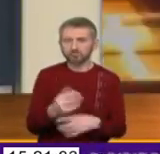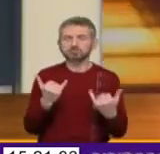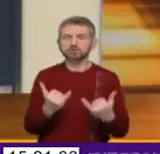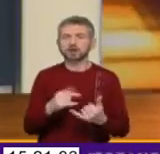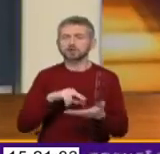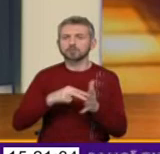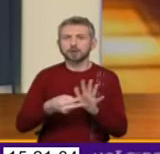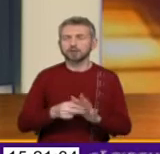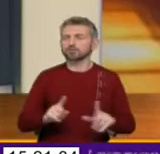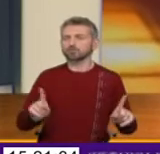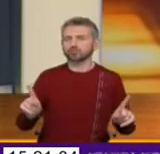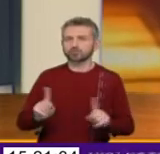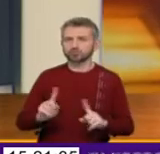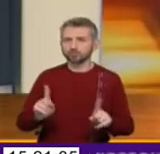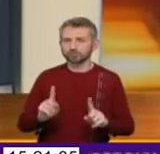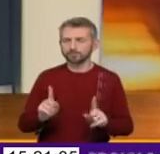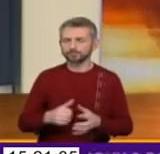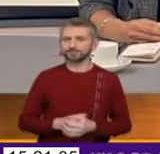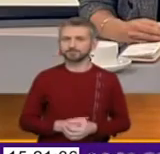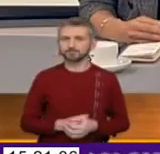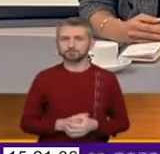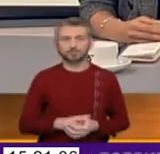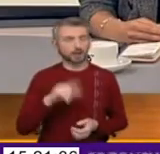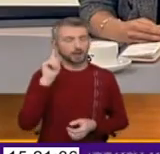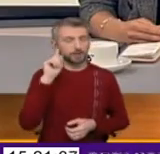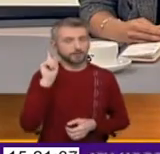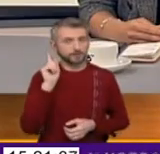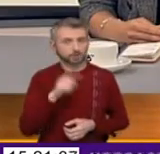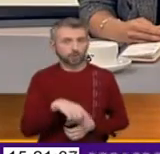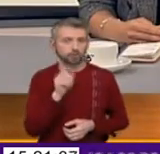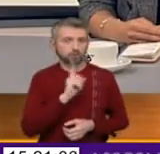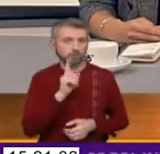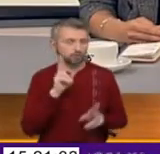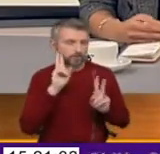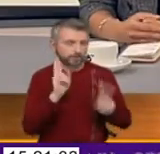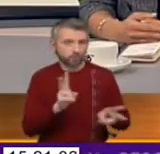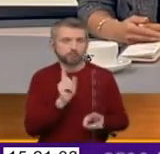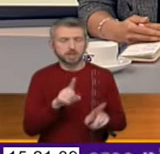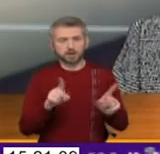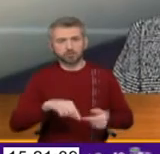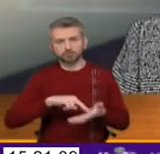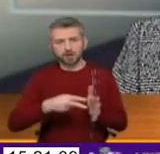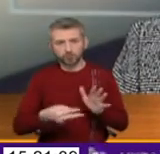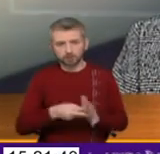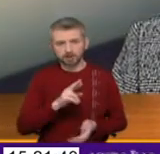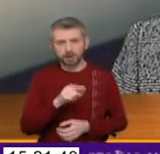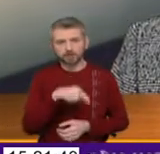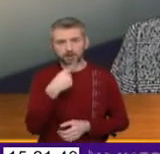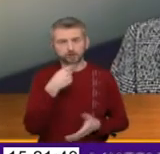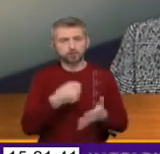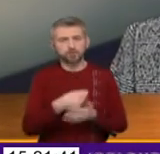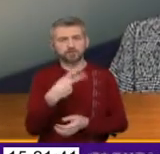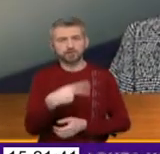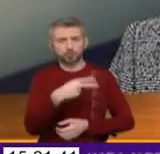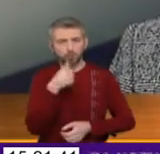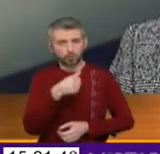за планами відомо? Ну, відомо, поки що невідомо, але також планується, як ви кажете, до 2022